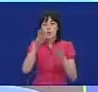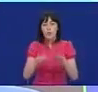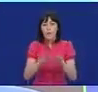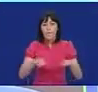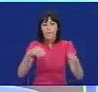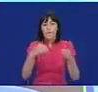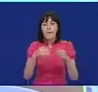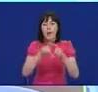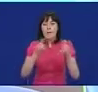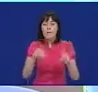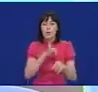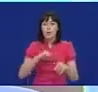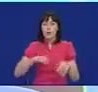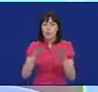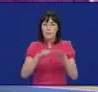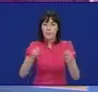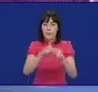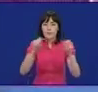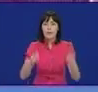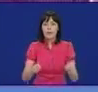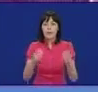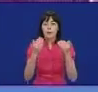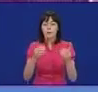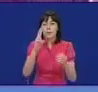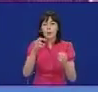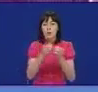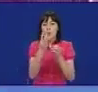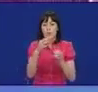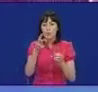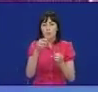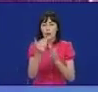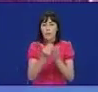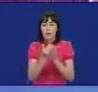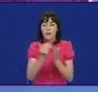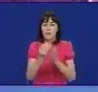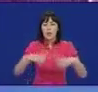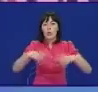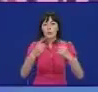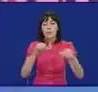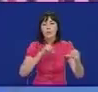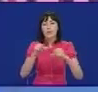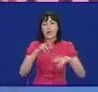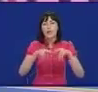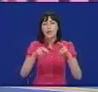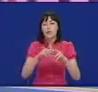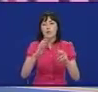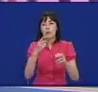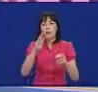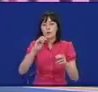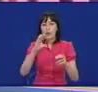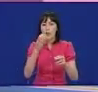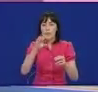өз бүлдіршіндеріне есігін айқара ашып отыр. 214 миллион теңгеден астам қаржыға тұрғызылған нысанның құрылысын Үйтас жауапкершілігі